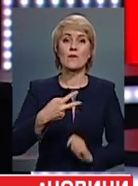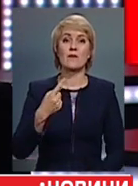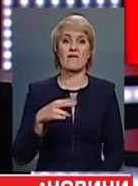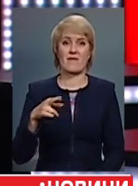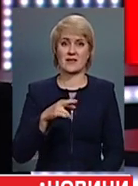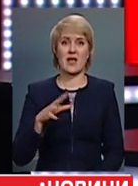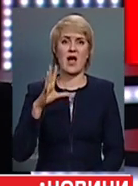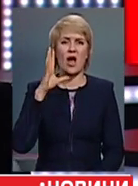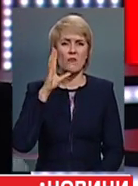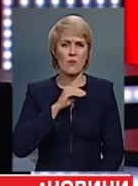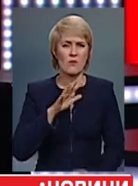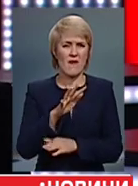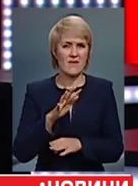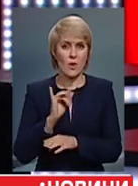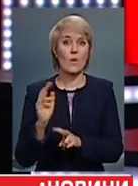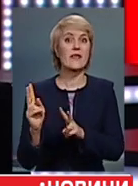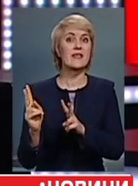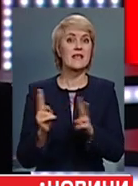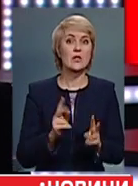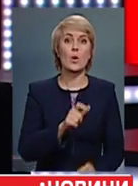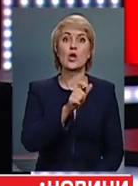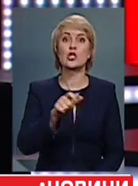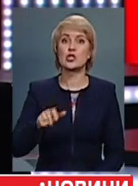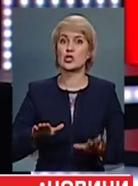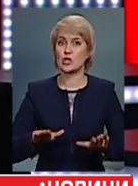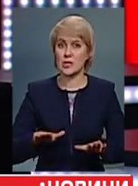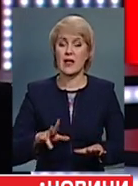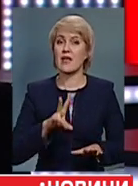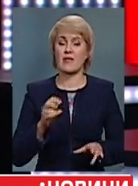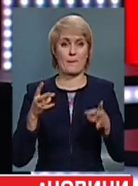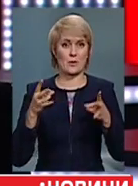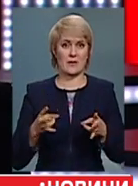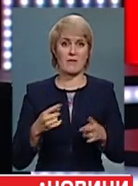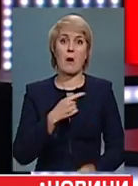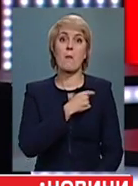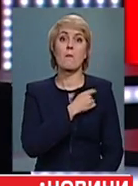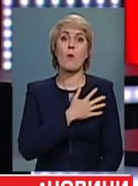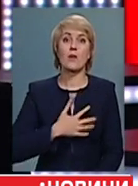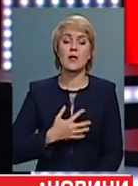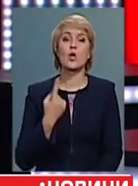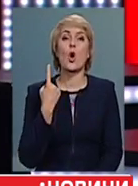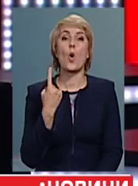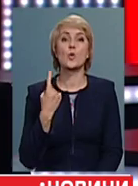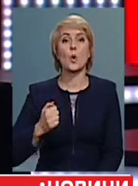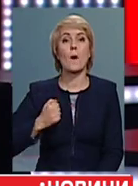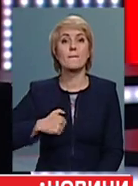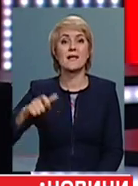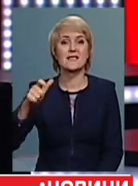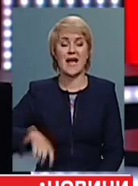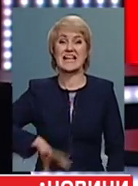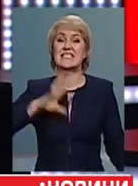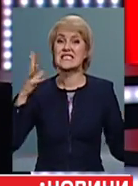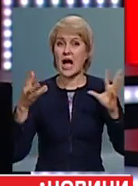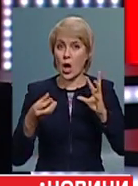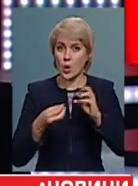вогонь, ніхто з жителів не постраждав, але поранило одного бійця, повідомив керівник Луганської військово-цивільної адміністрації Юрій Гарбуз. Загалом